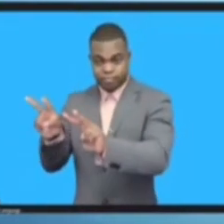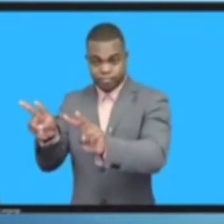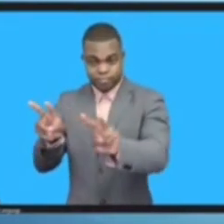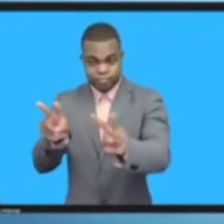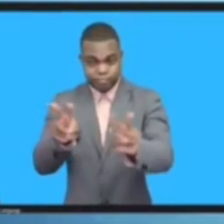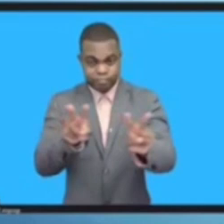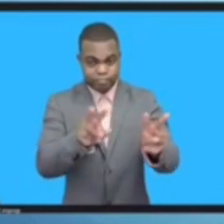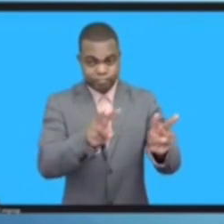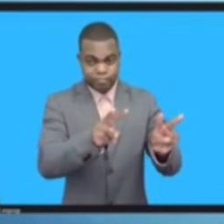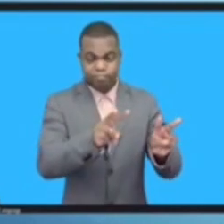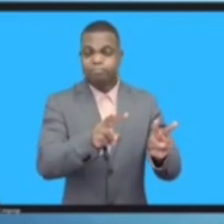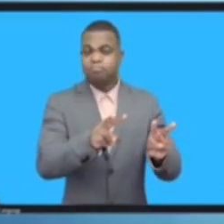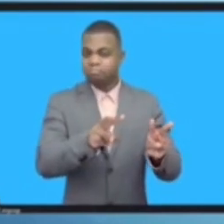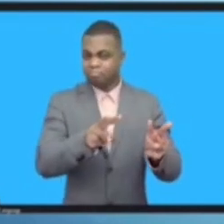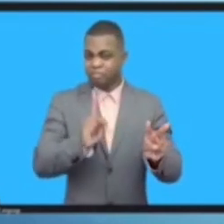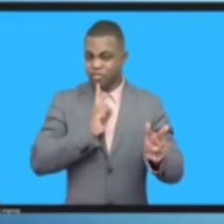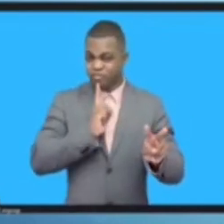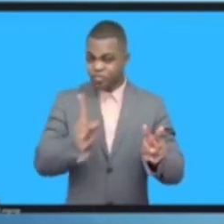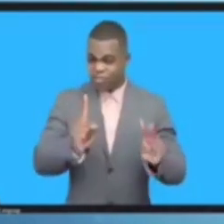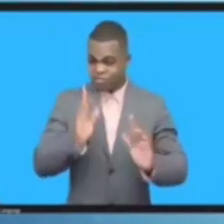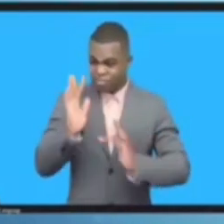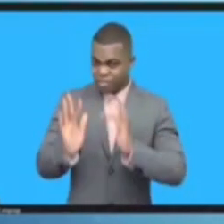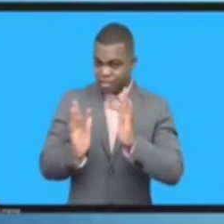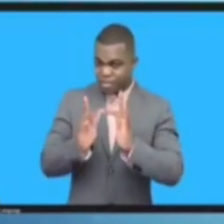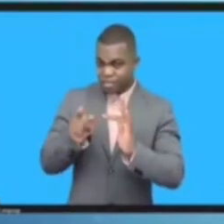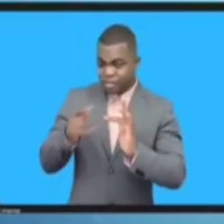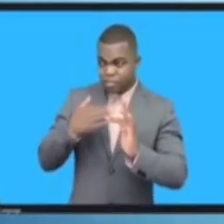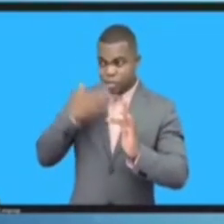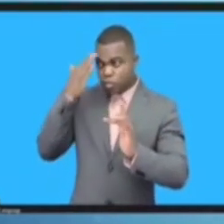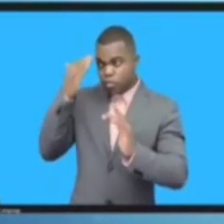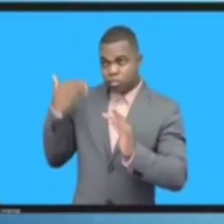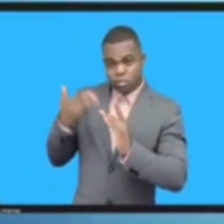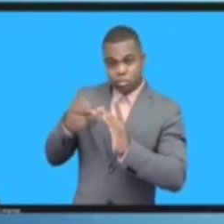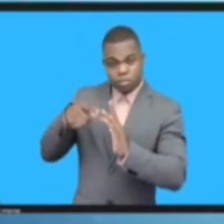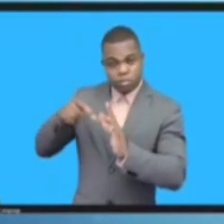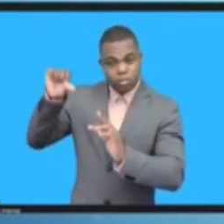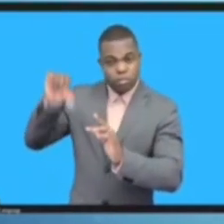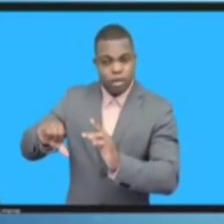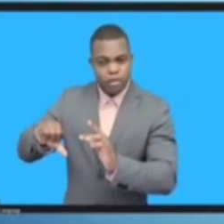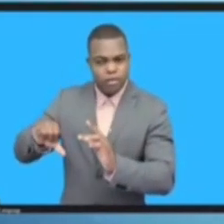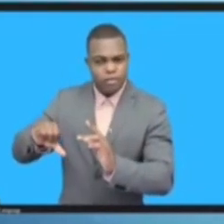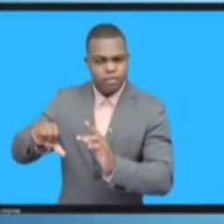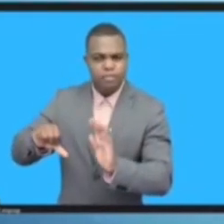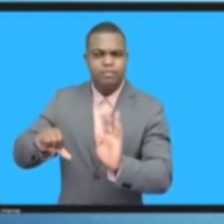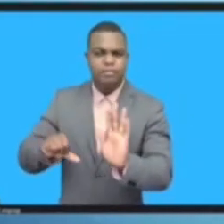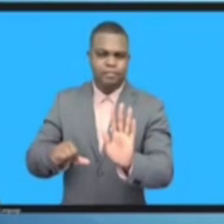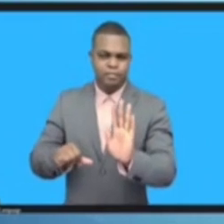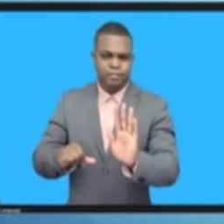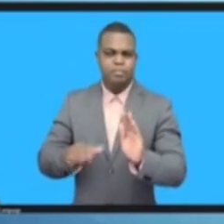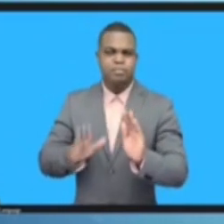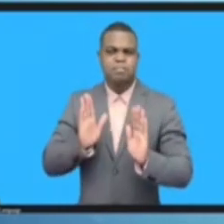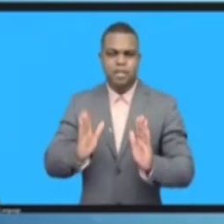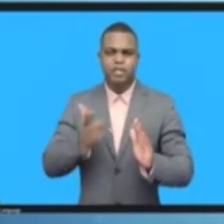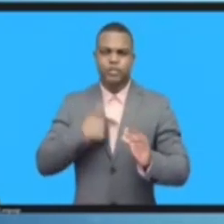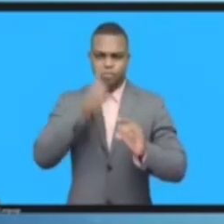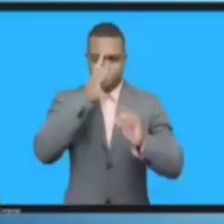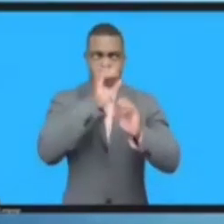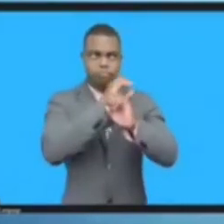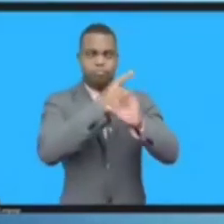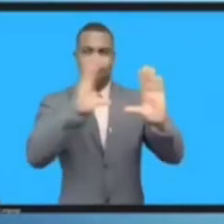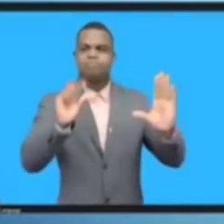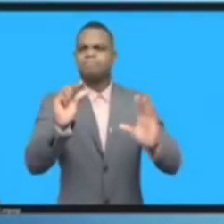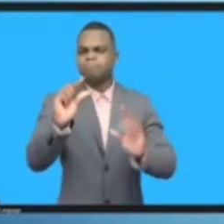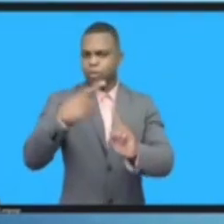que j'émane d'une communauté plutôt technique, donc merci de votre indulgence. Bienvenue à tous, je suis